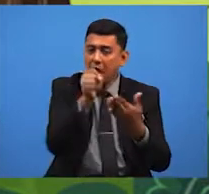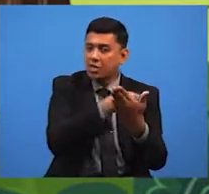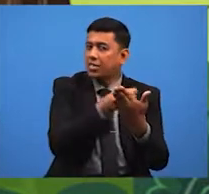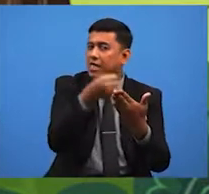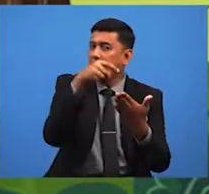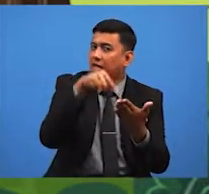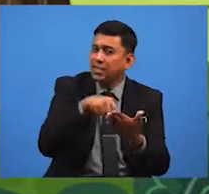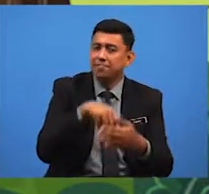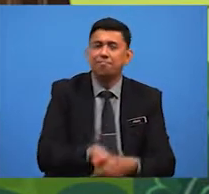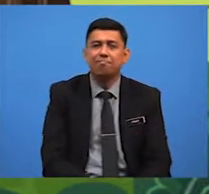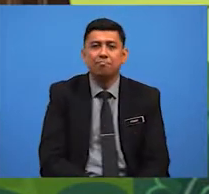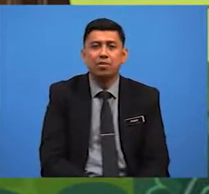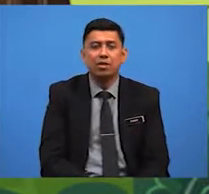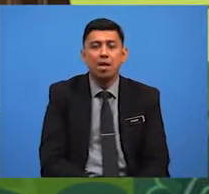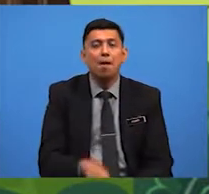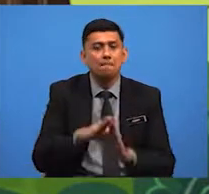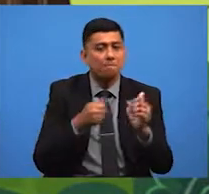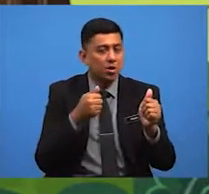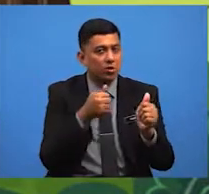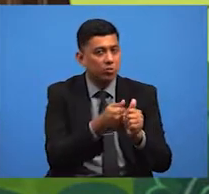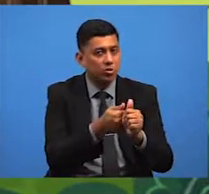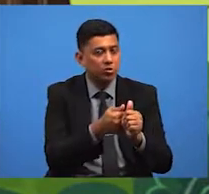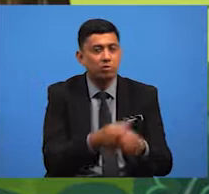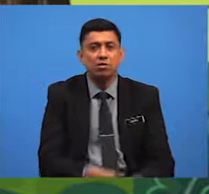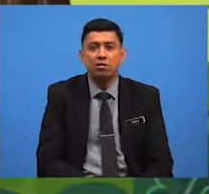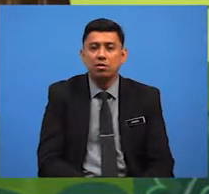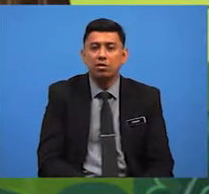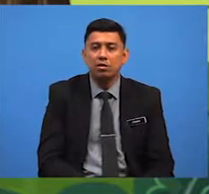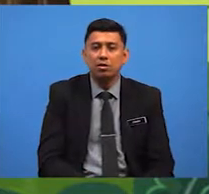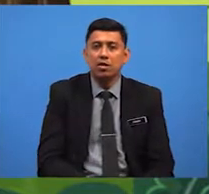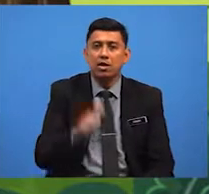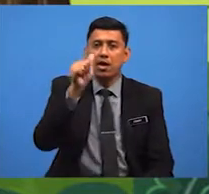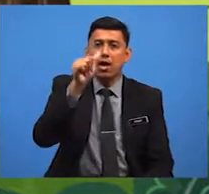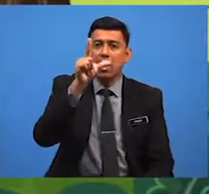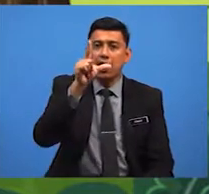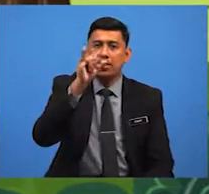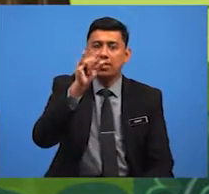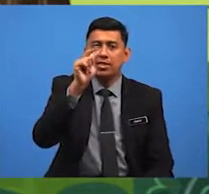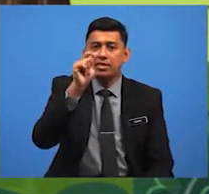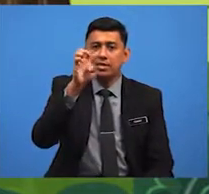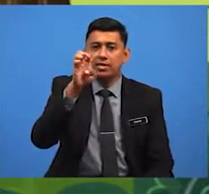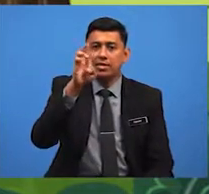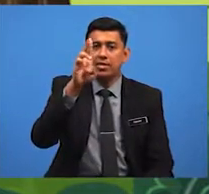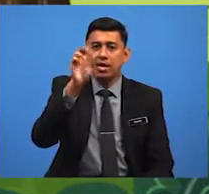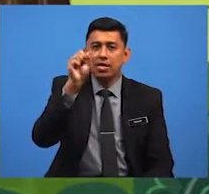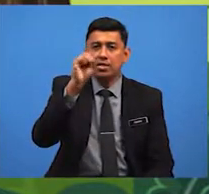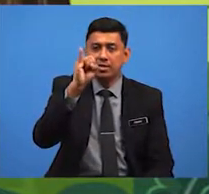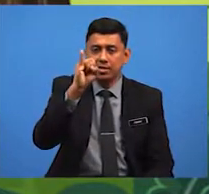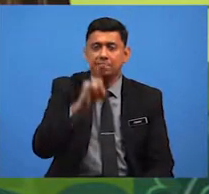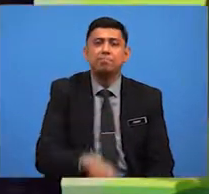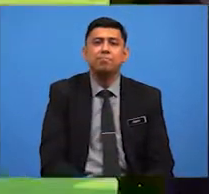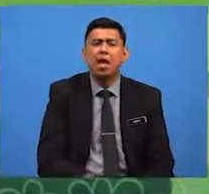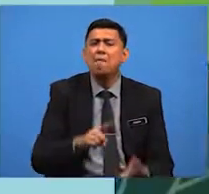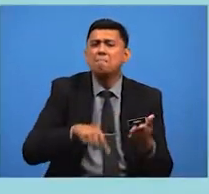ini. Berikutnya, unsur bunyi aliterasi. Apakah maksud aliterasi?